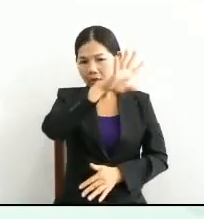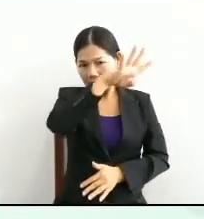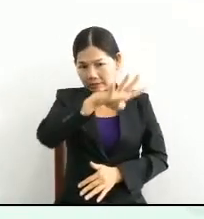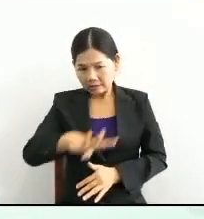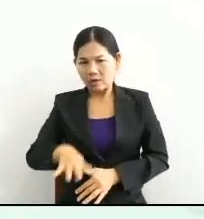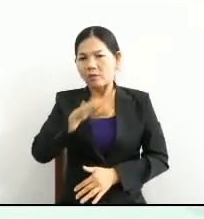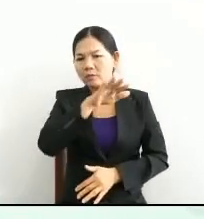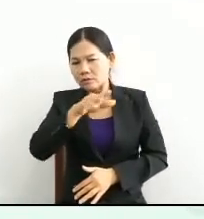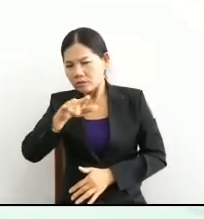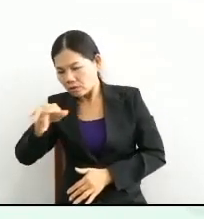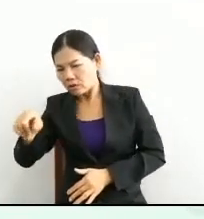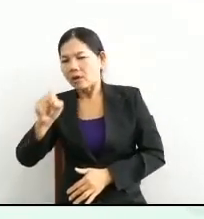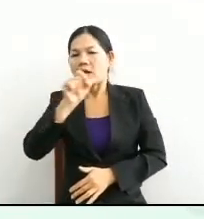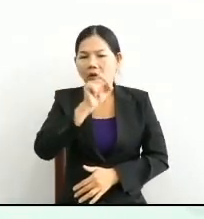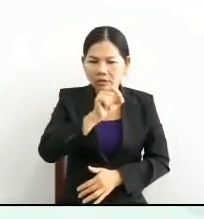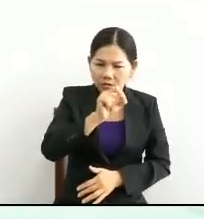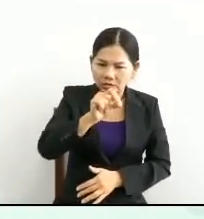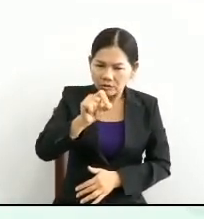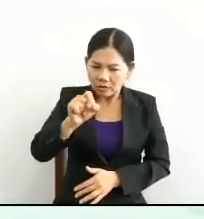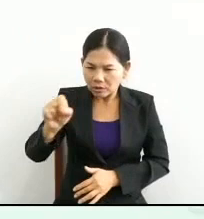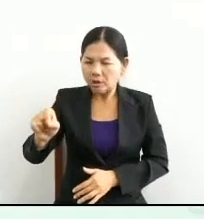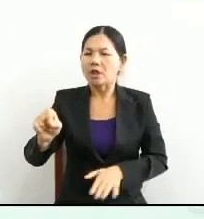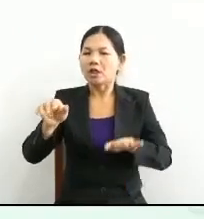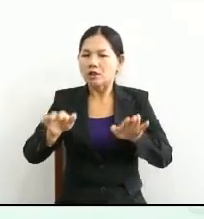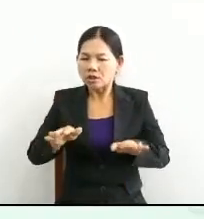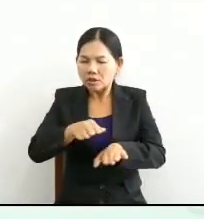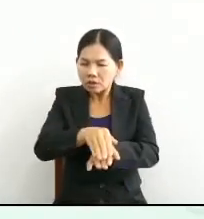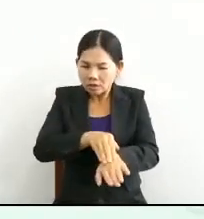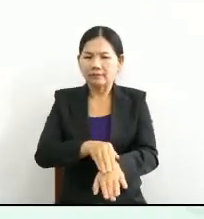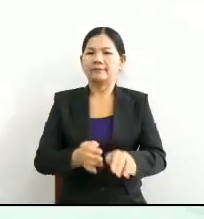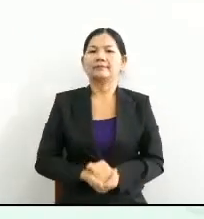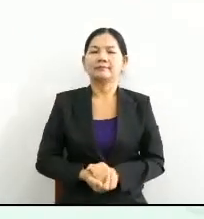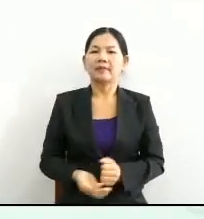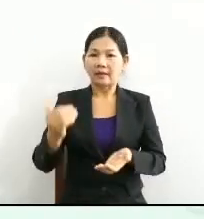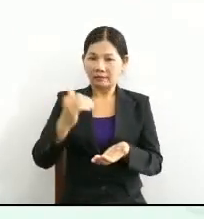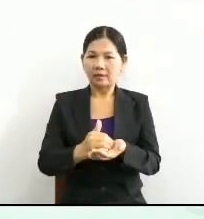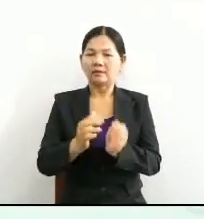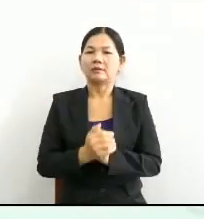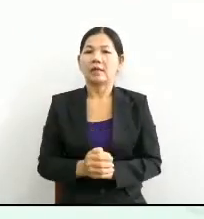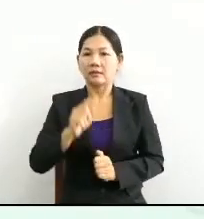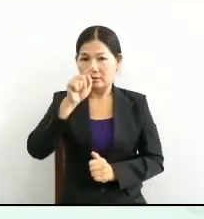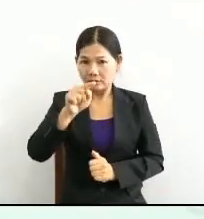mũi mũi dàng chập chẳng là con ấy tỏ con to tiết con đã sọm hả